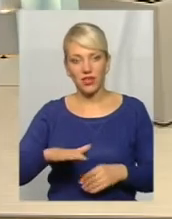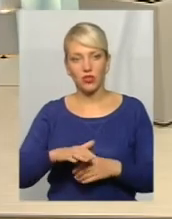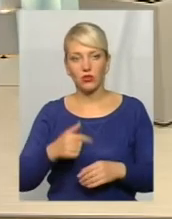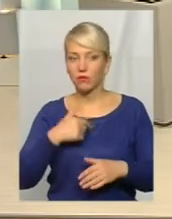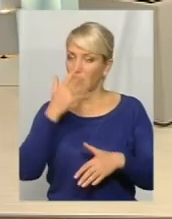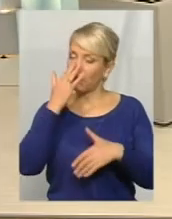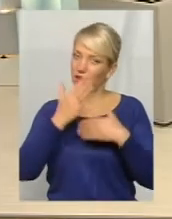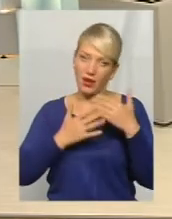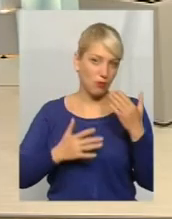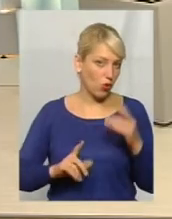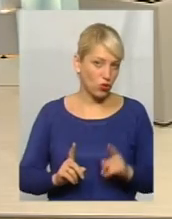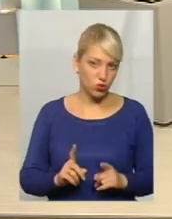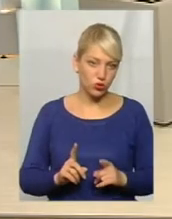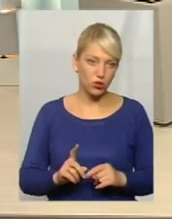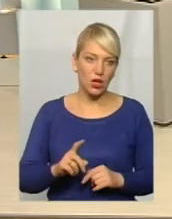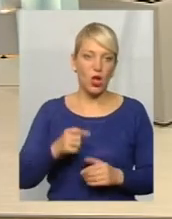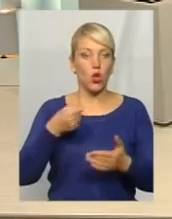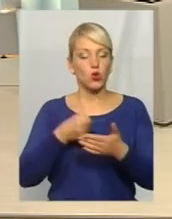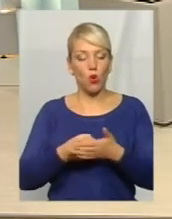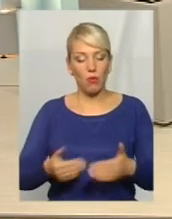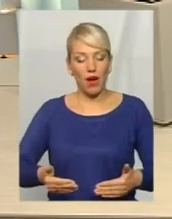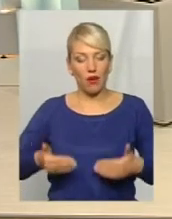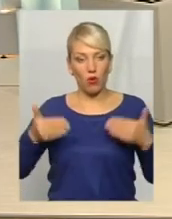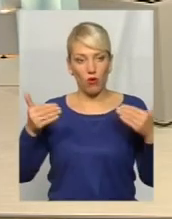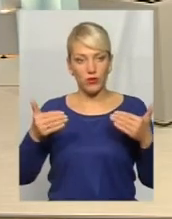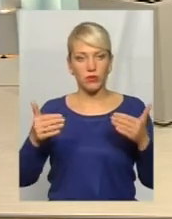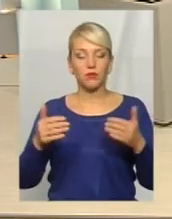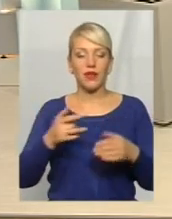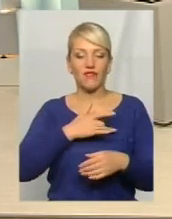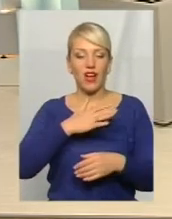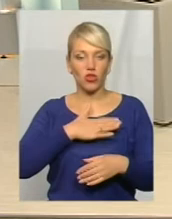Пане Миколо, ми говоримо, до паркану приватної